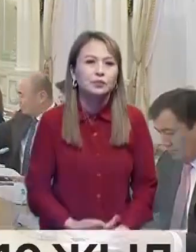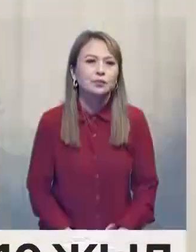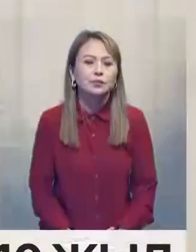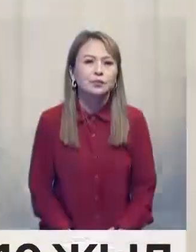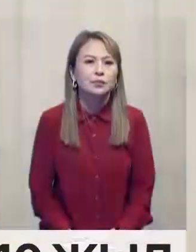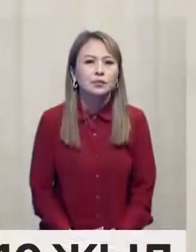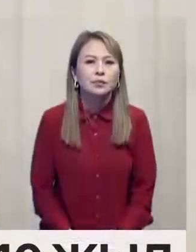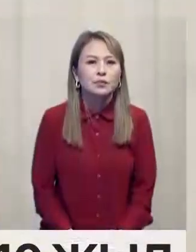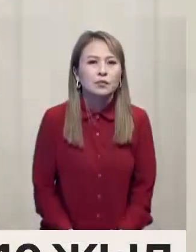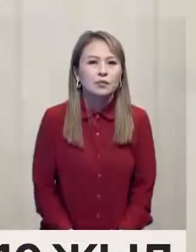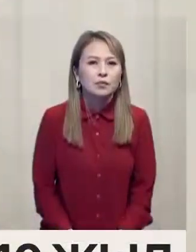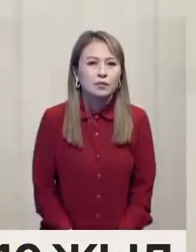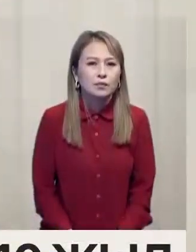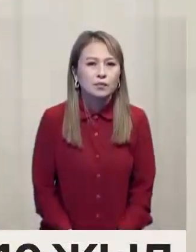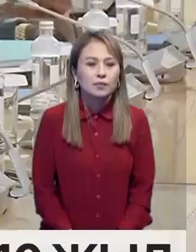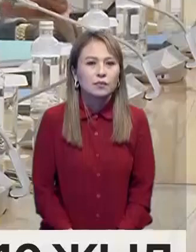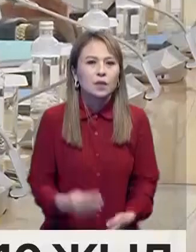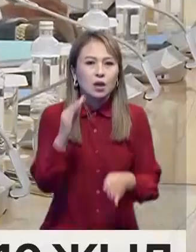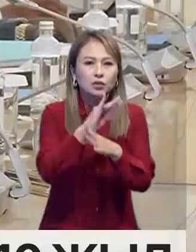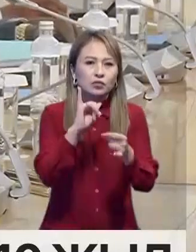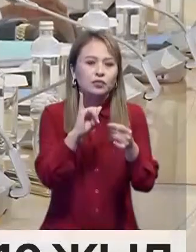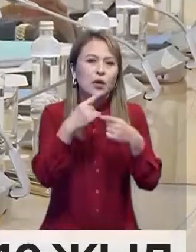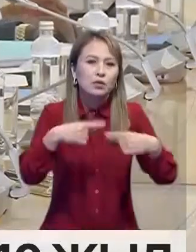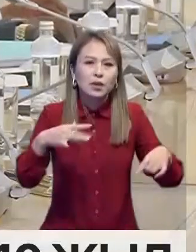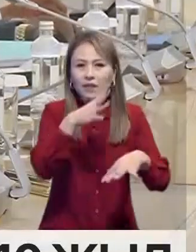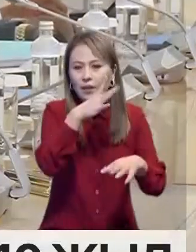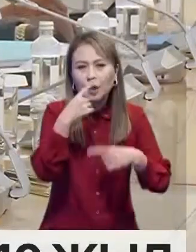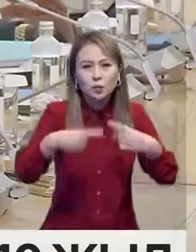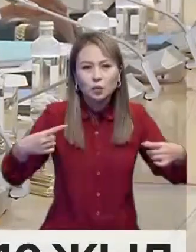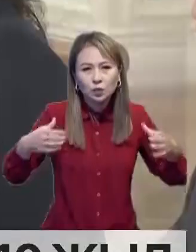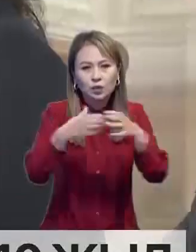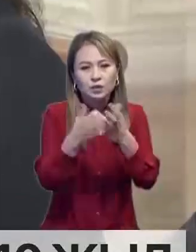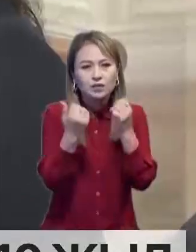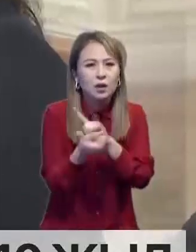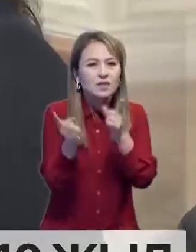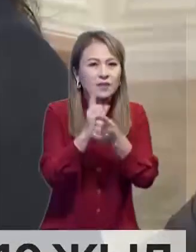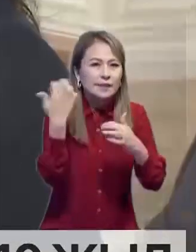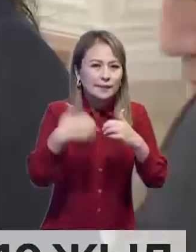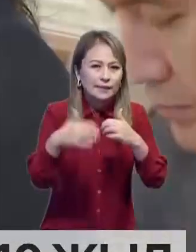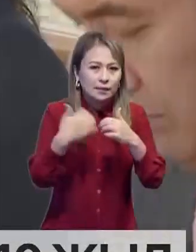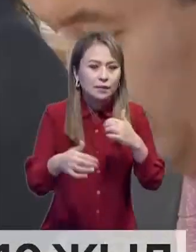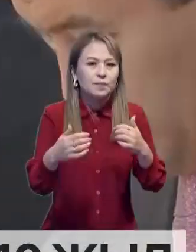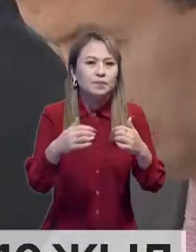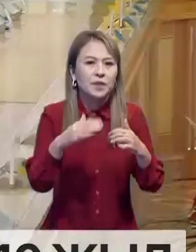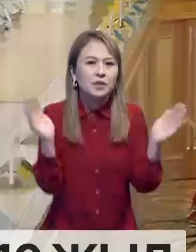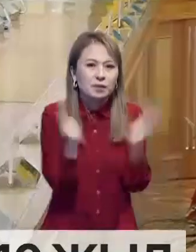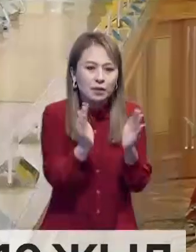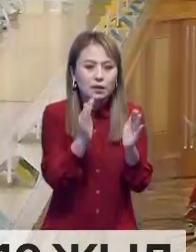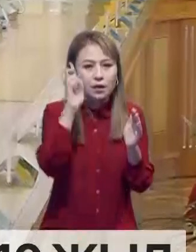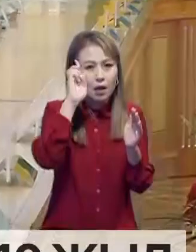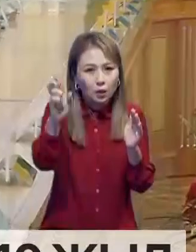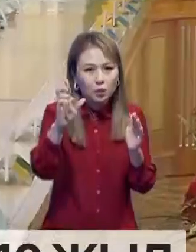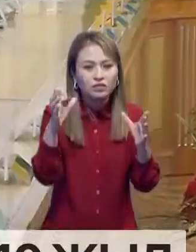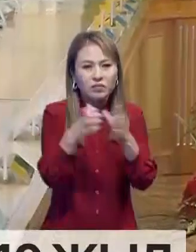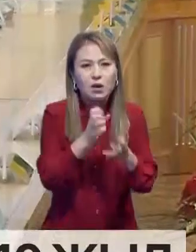мүдделі. Қазіргі құбылмалы әлемде біз орта көлемдегі, яғни шағын